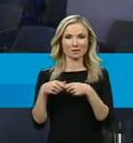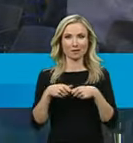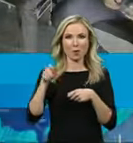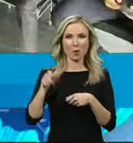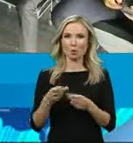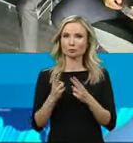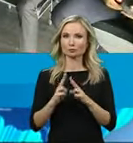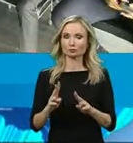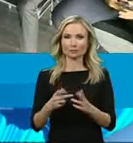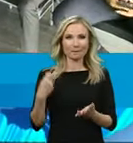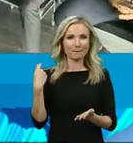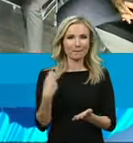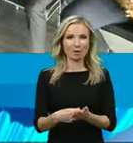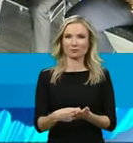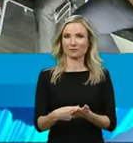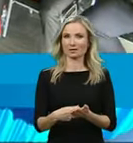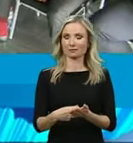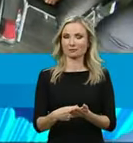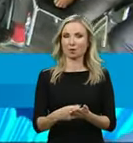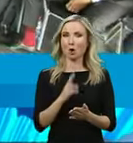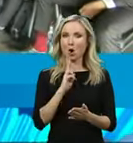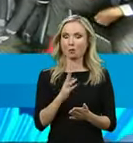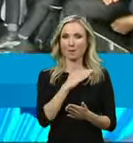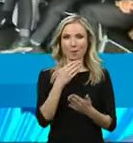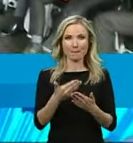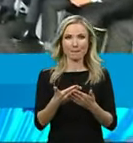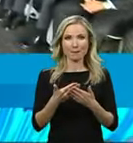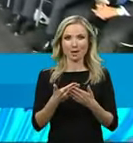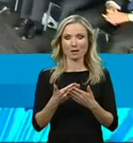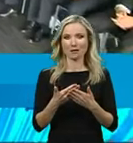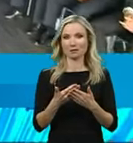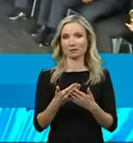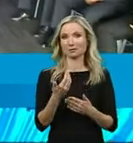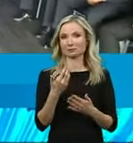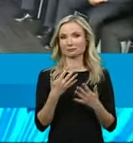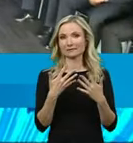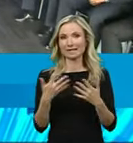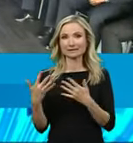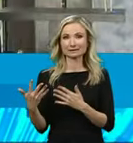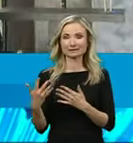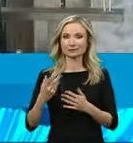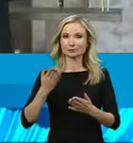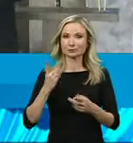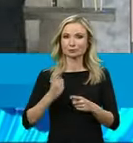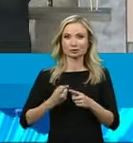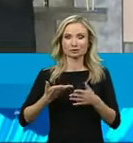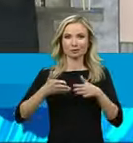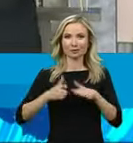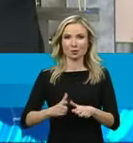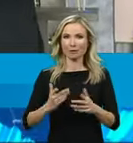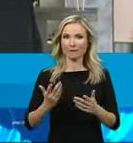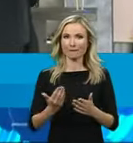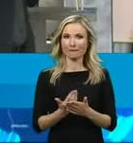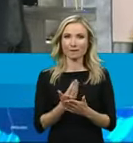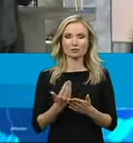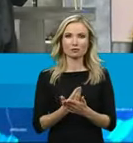přidanou hodnotu. To znamená spoustu, řekl bych až desítky konkrétních případů, u kterých bylo využito ať už technologií nebo znalostí,